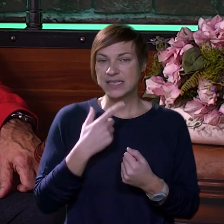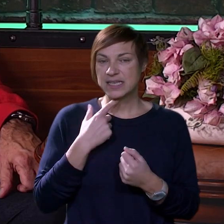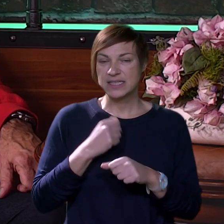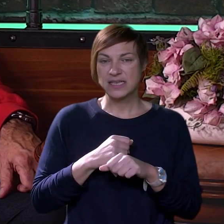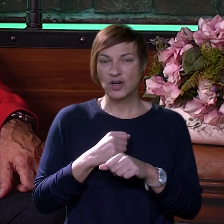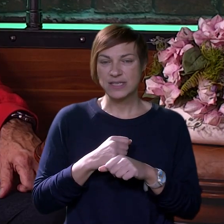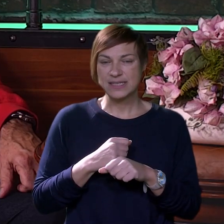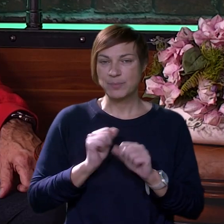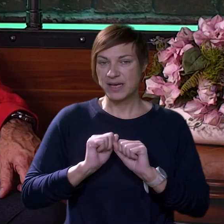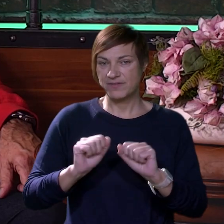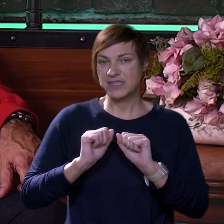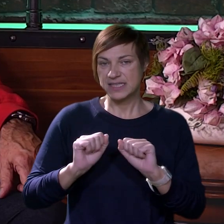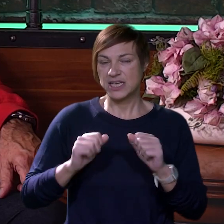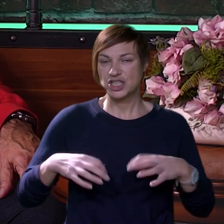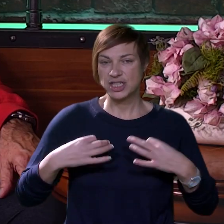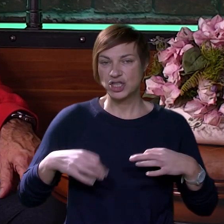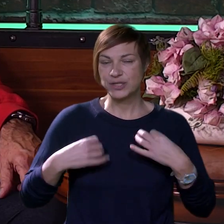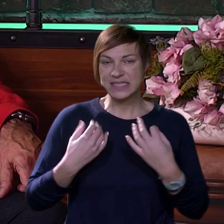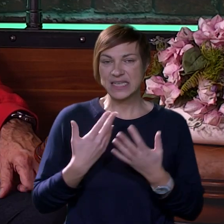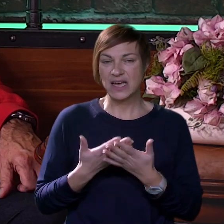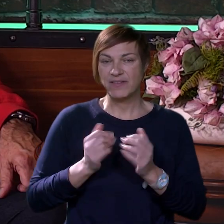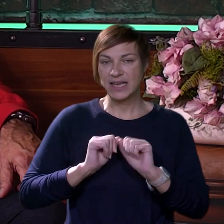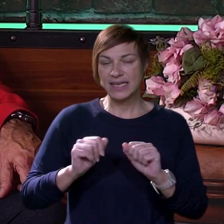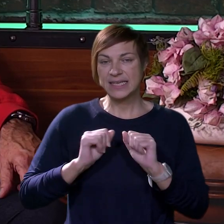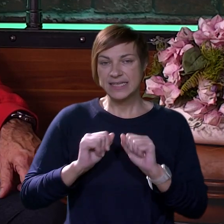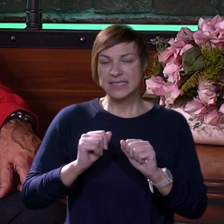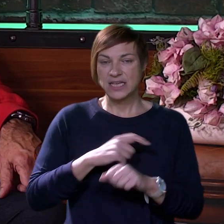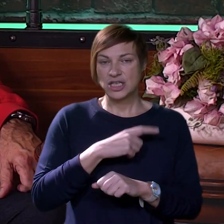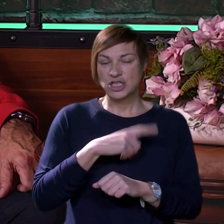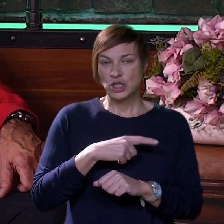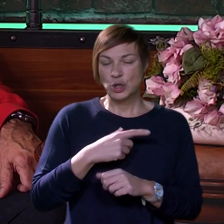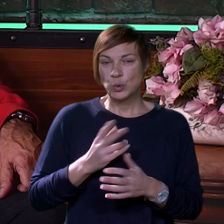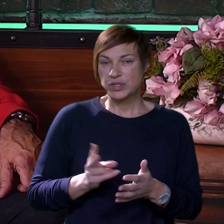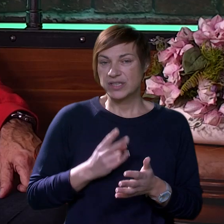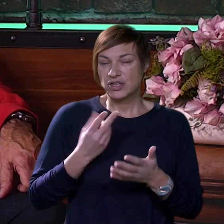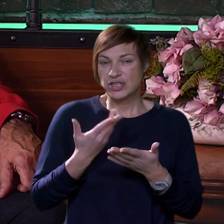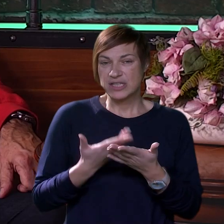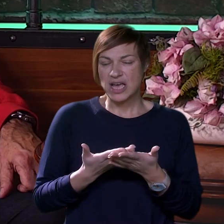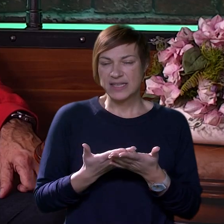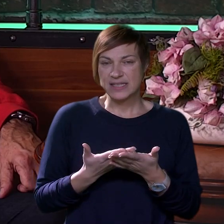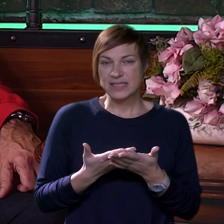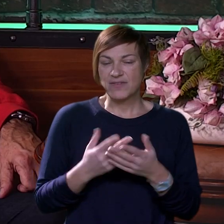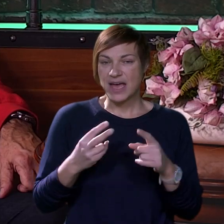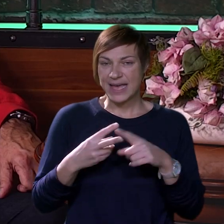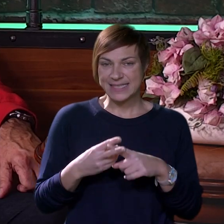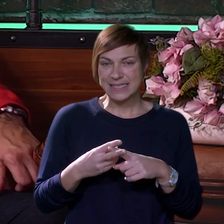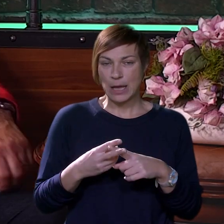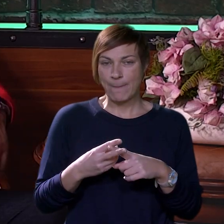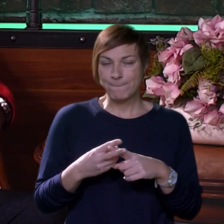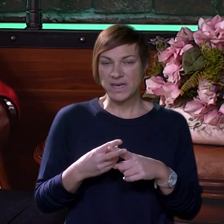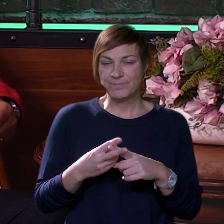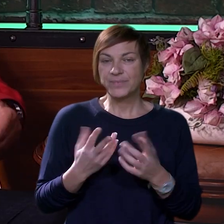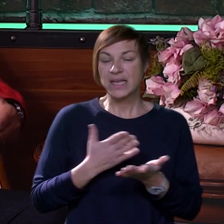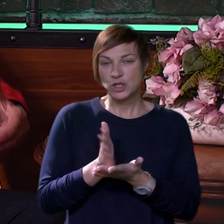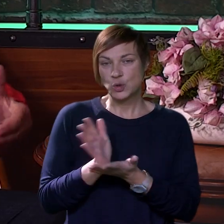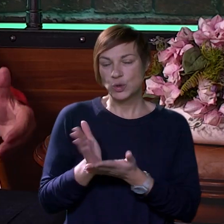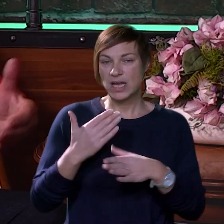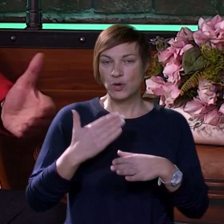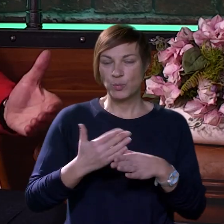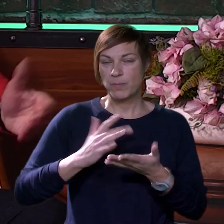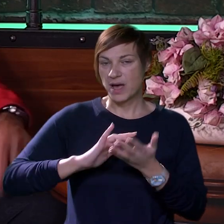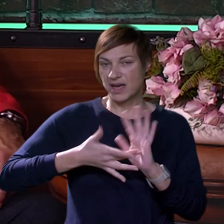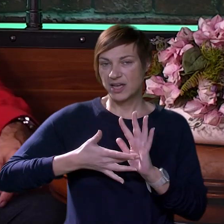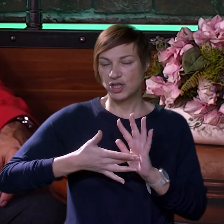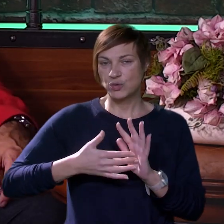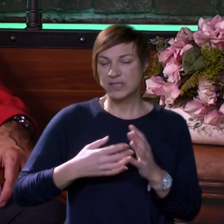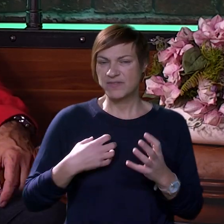organizacija koja se bavi zaštitom zdravlja i zaštitom ljudskog dostojanstva, a sprječava i sudjeluje u pomaganju